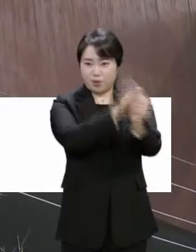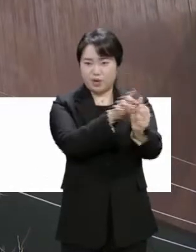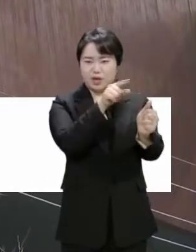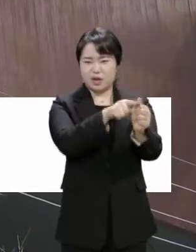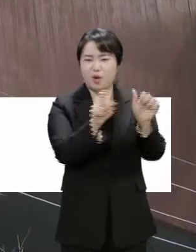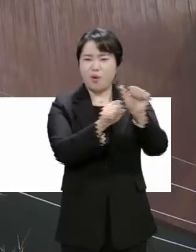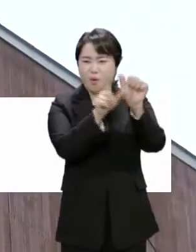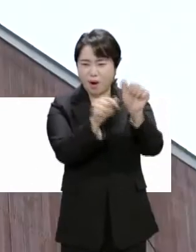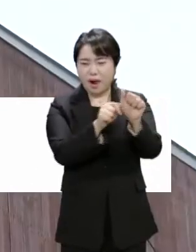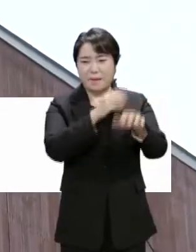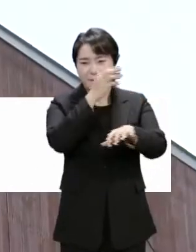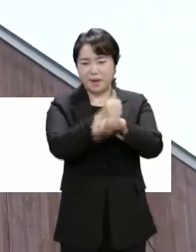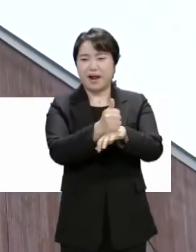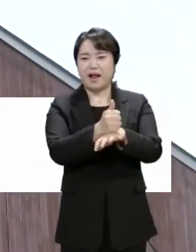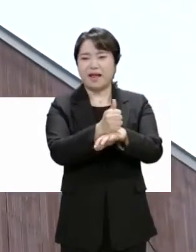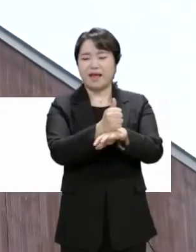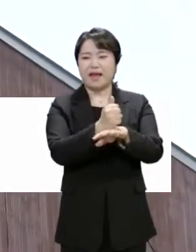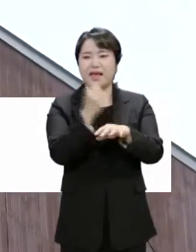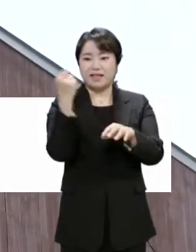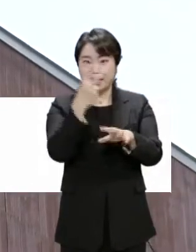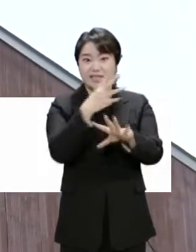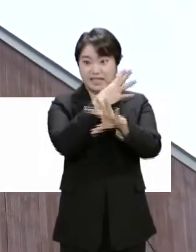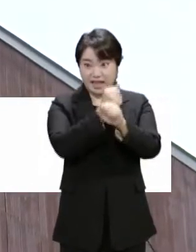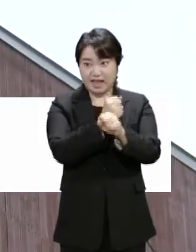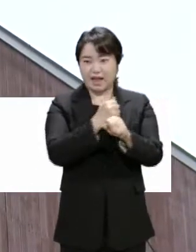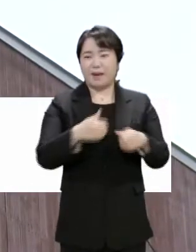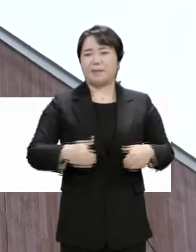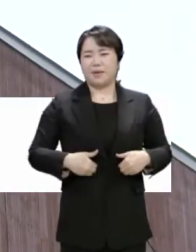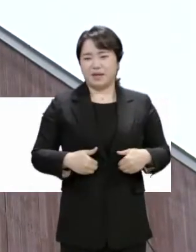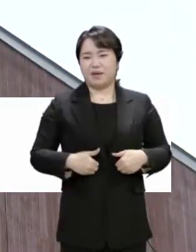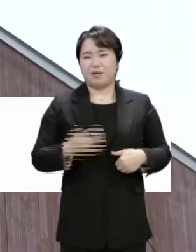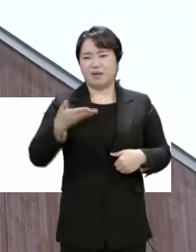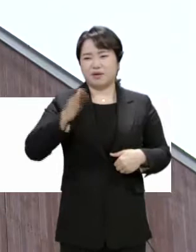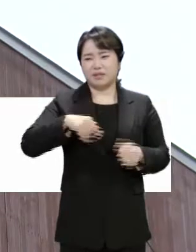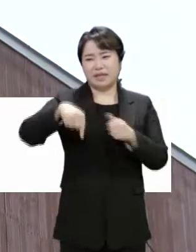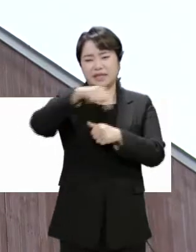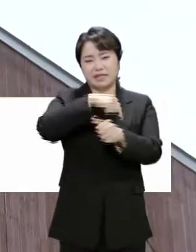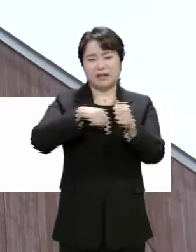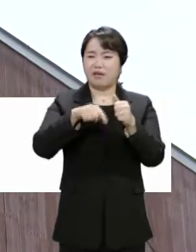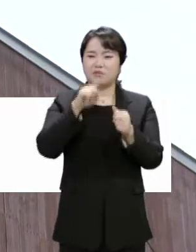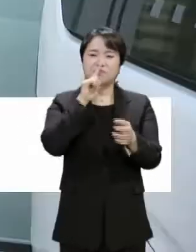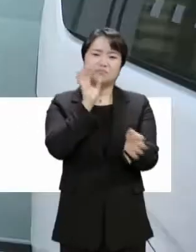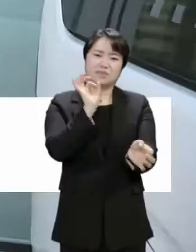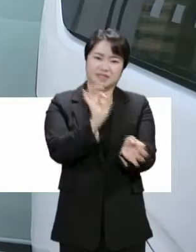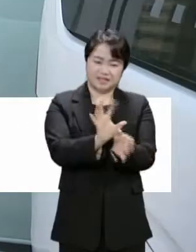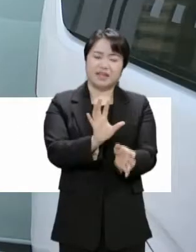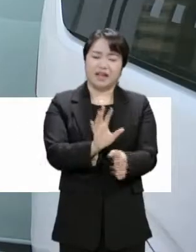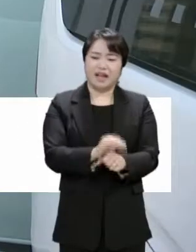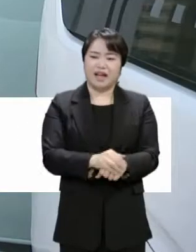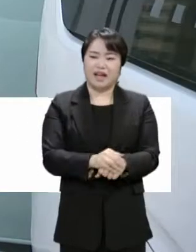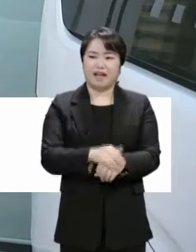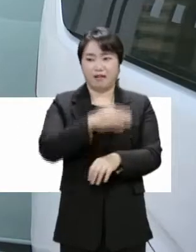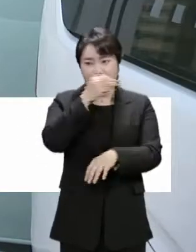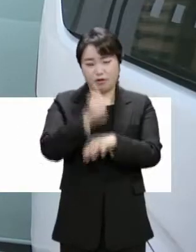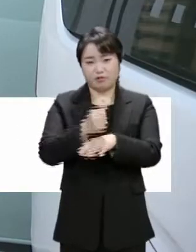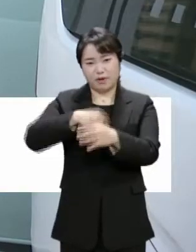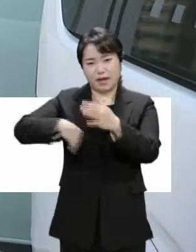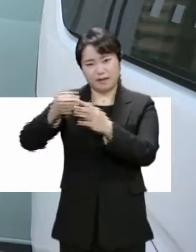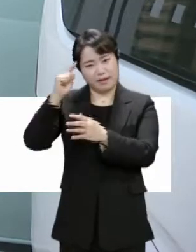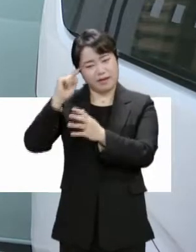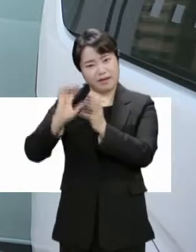이 위탁사를 이제 5월 31일 날 재계약하는 것은 조금 적절치 않다라는 이제 내부 판단이